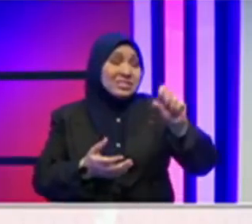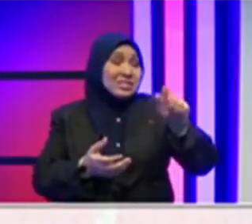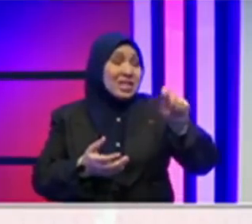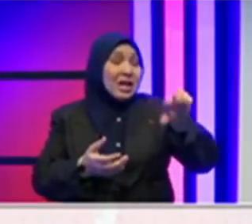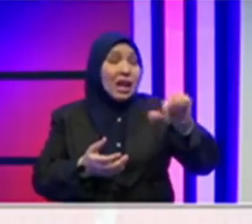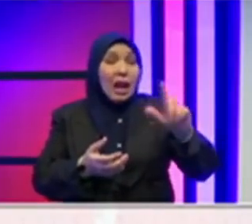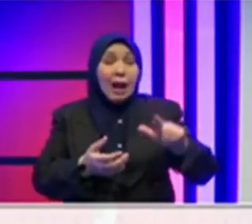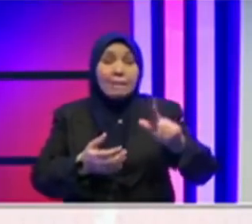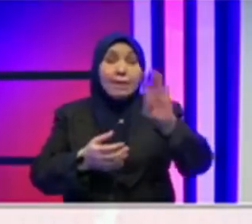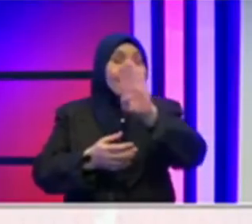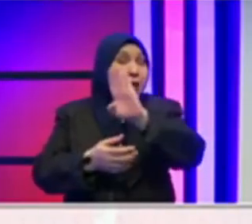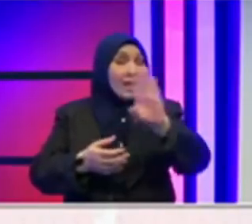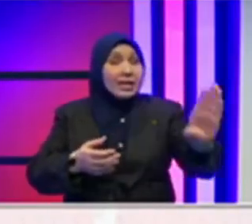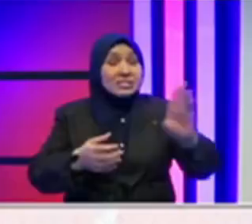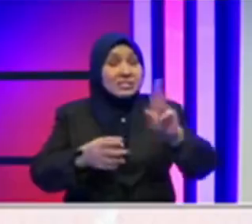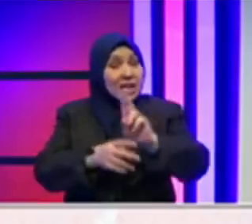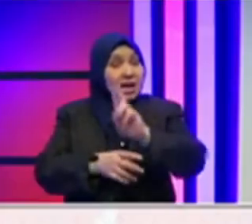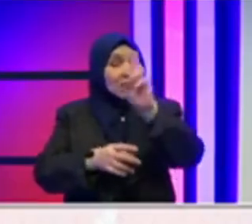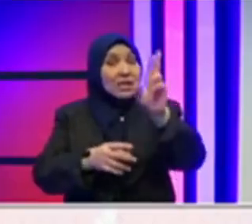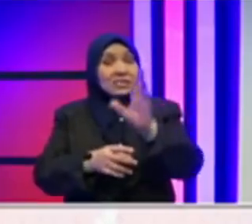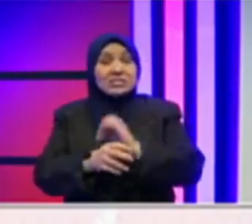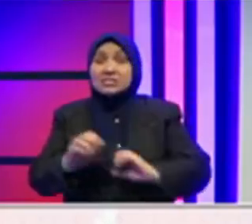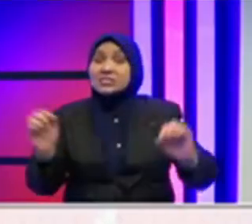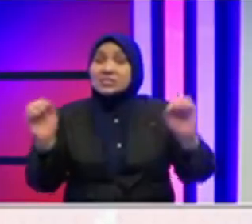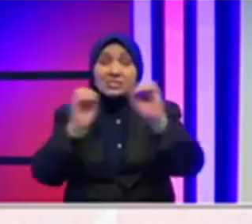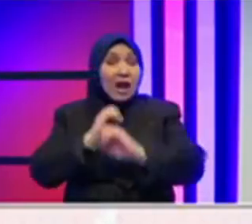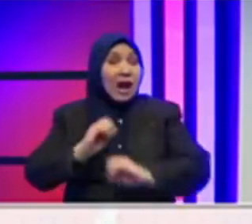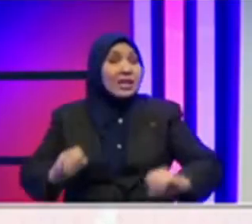berbaris di atas serta tiada alif